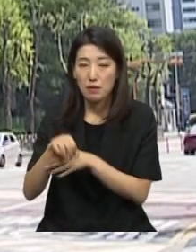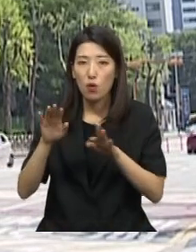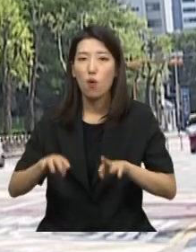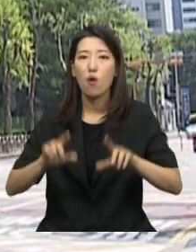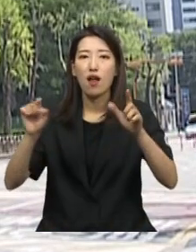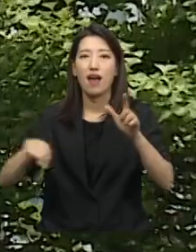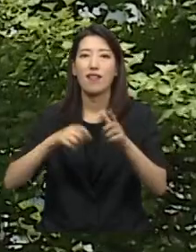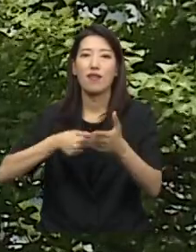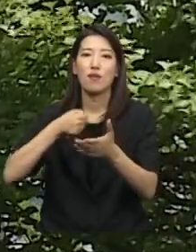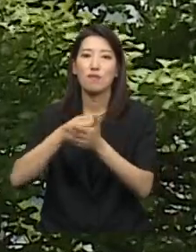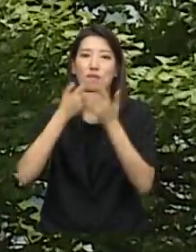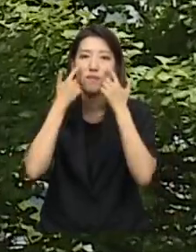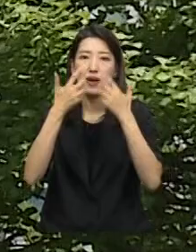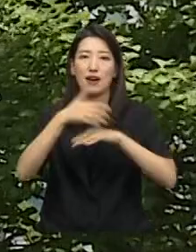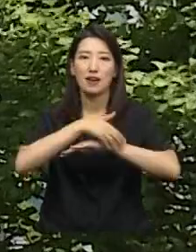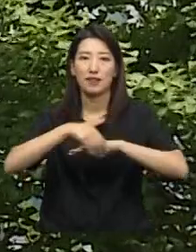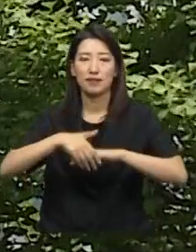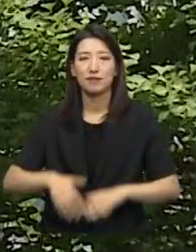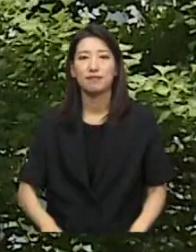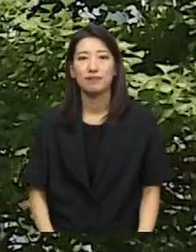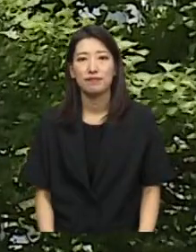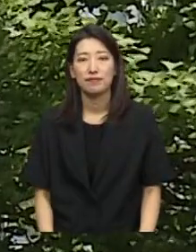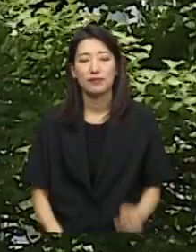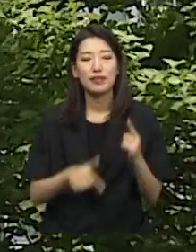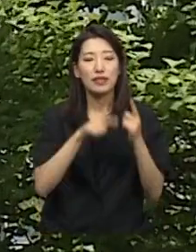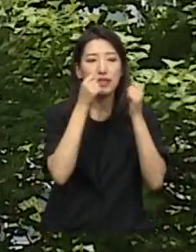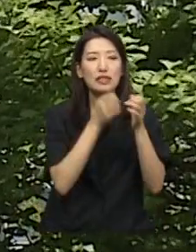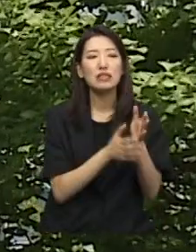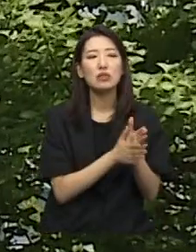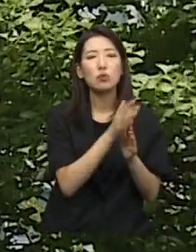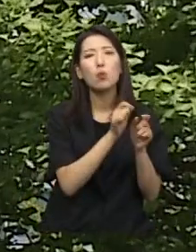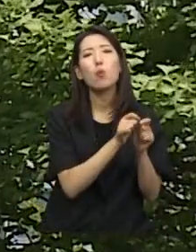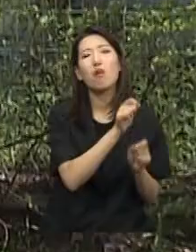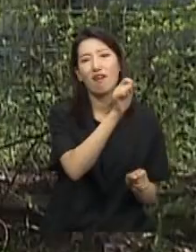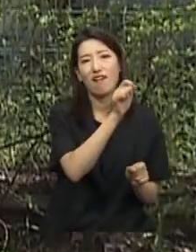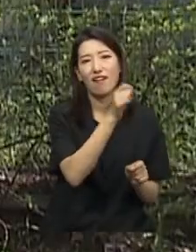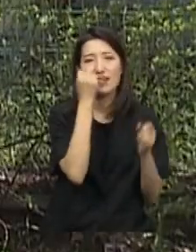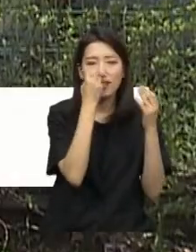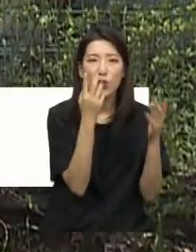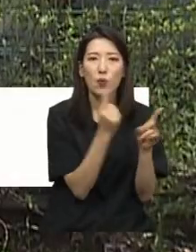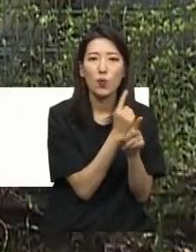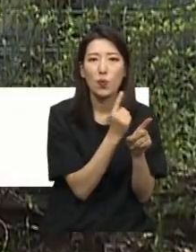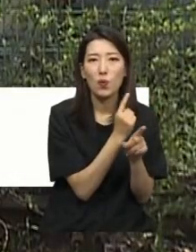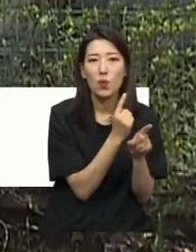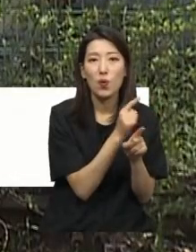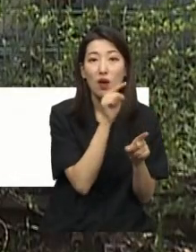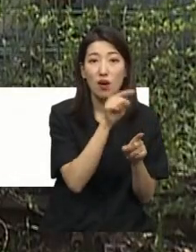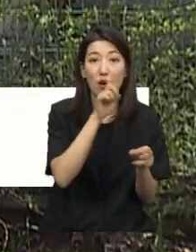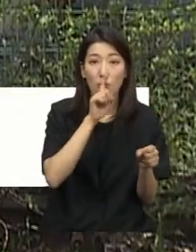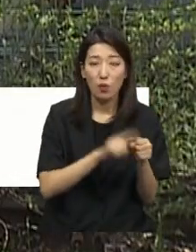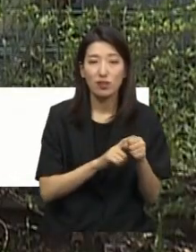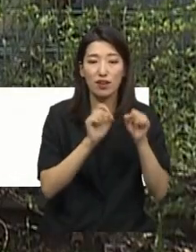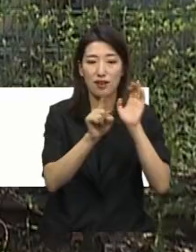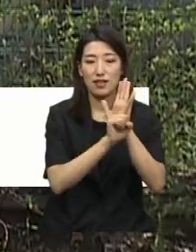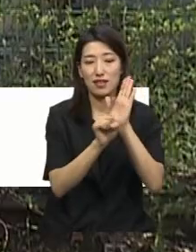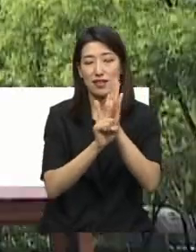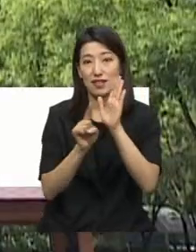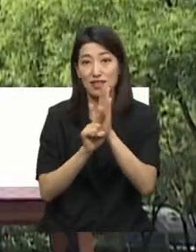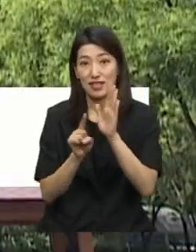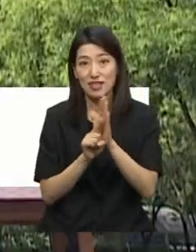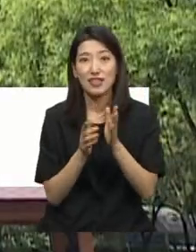확정됩니다 이런 가운데 일기 신도시 정비의 범 케이스가 될 재건축 선도지구 공모도